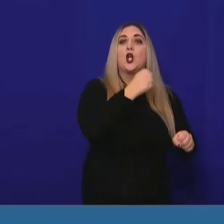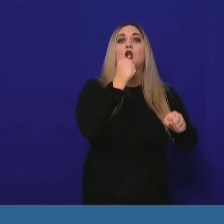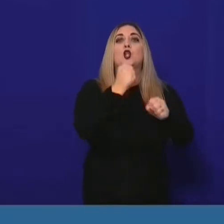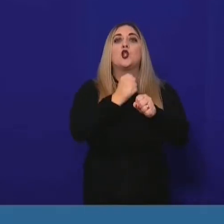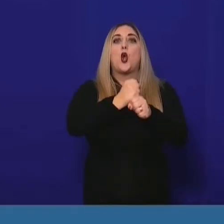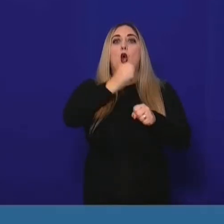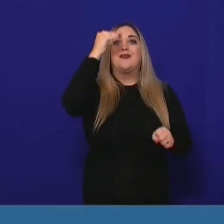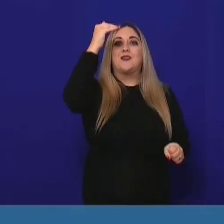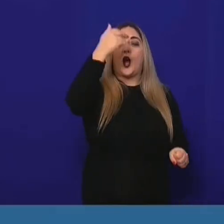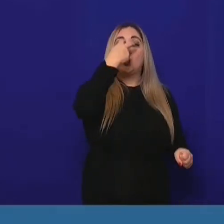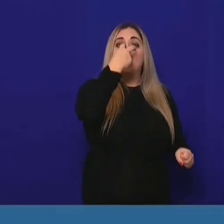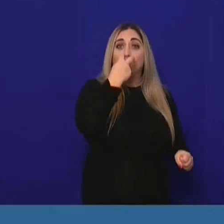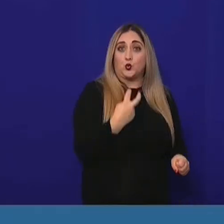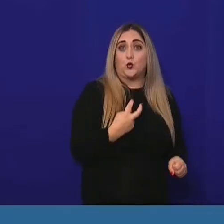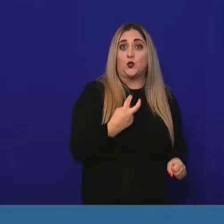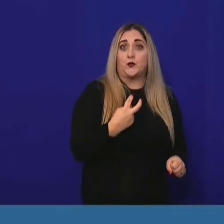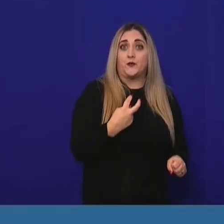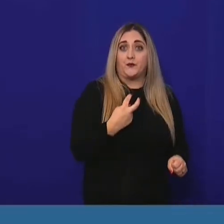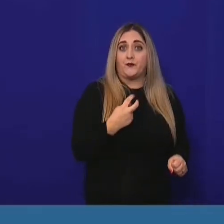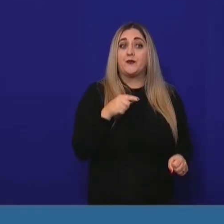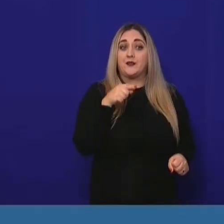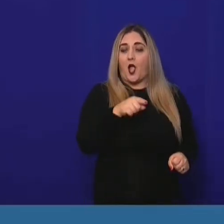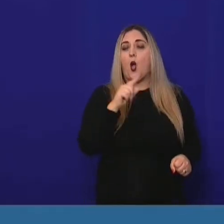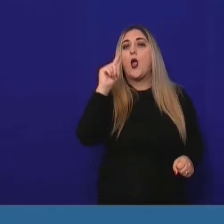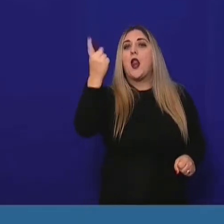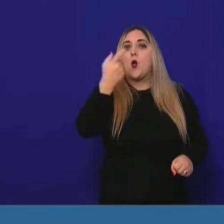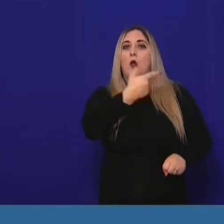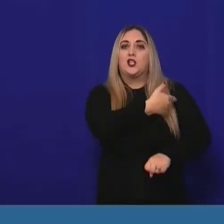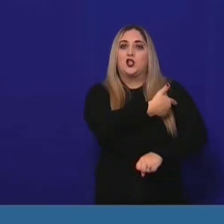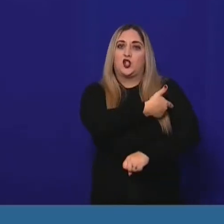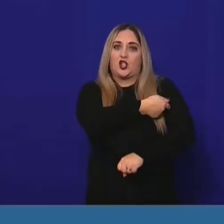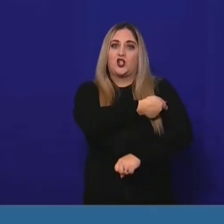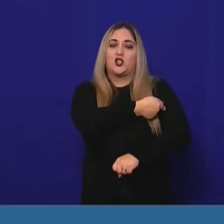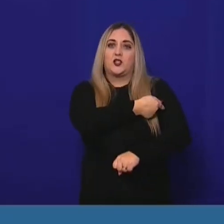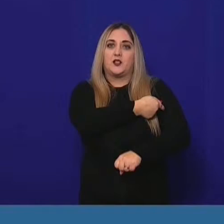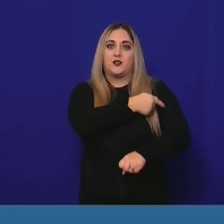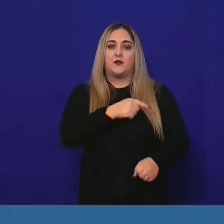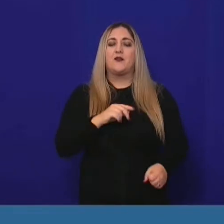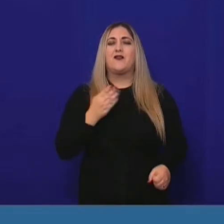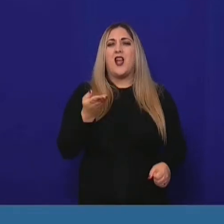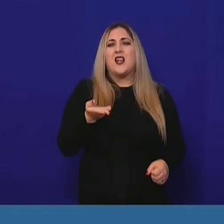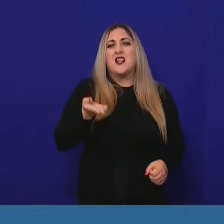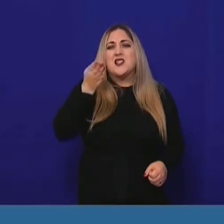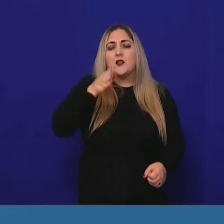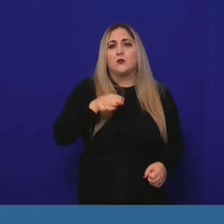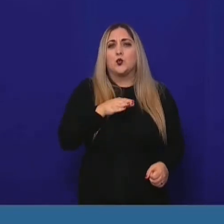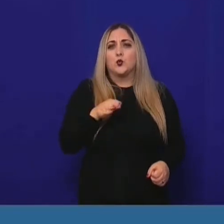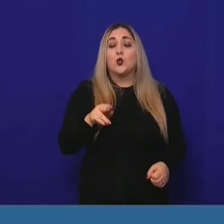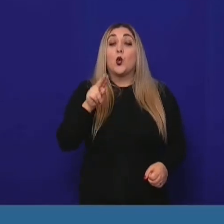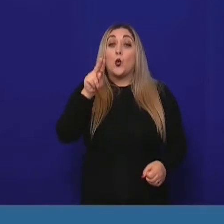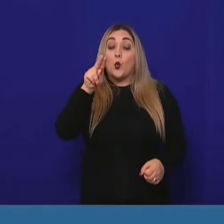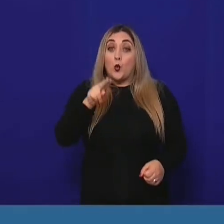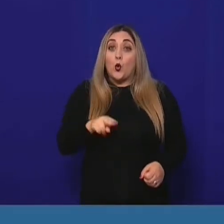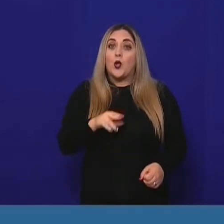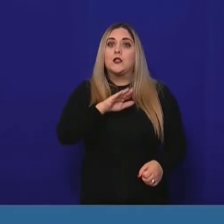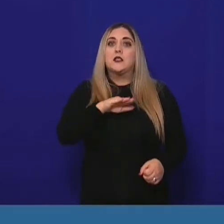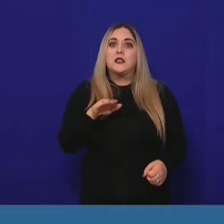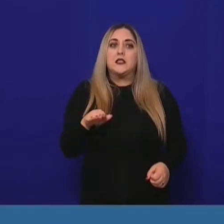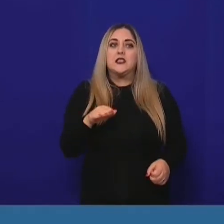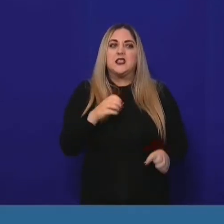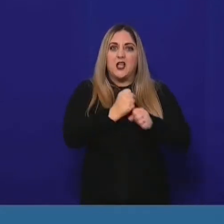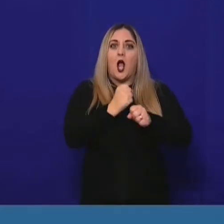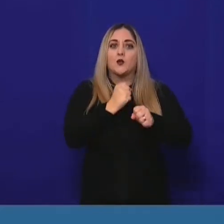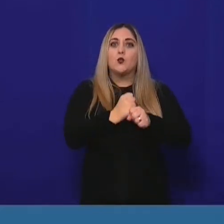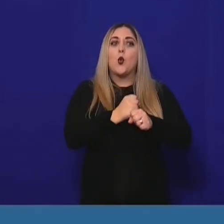tal-anzjani, bħalma kontu qegħdin taraw fid-djar tal-anzjani fejn kellna l-iktar każijiet u fejn ukoll kien hemm l-imwiet, u anke għal dawk in-nies li jaħdmu f'dawn